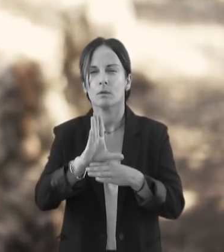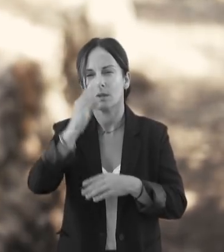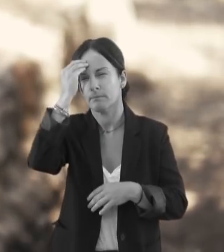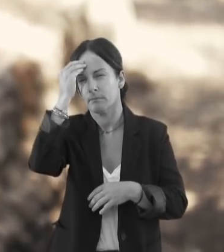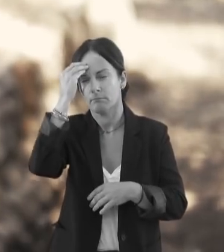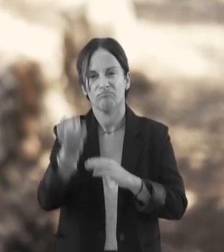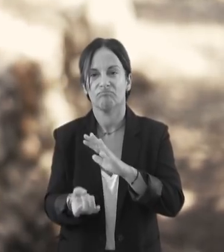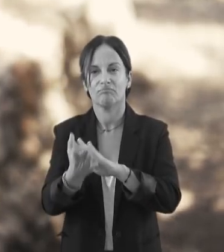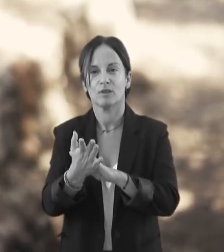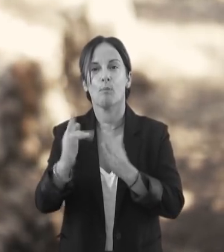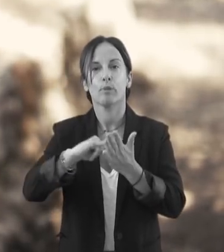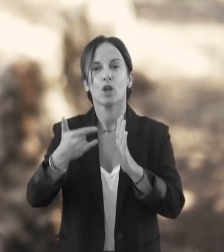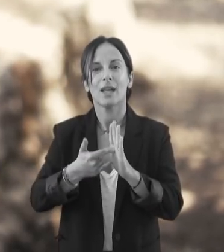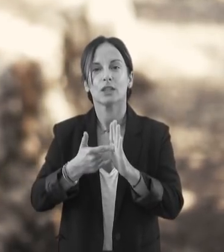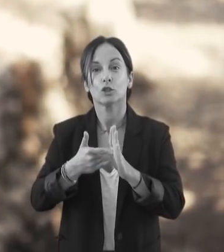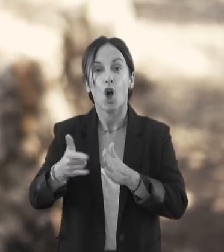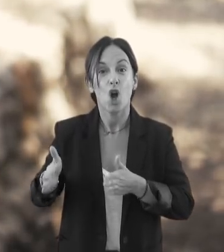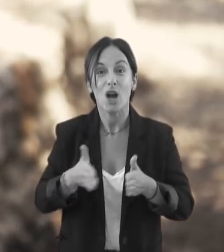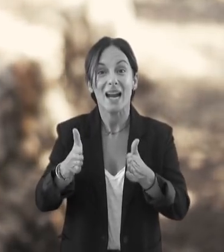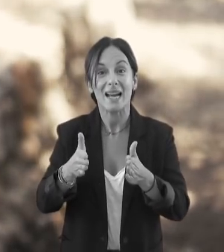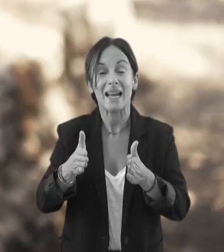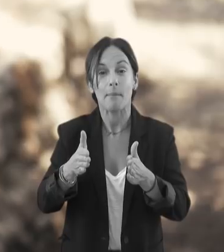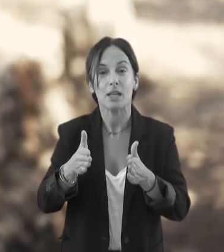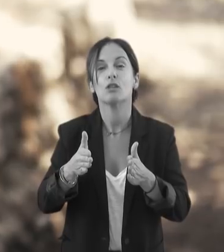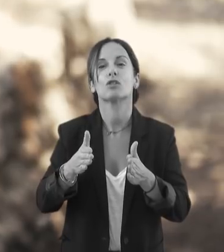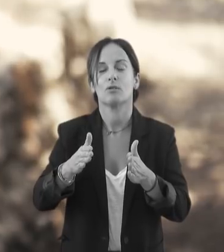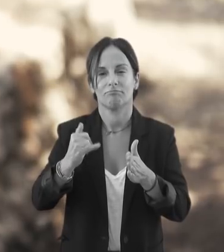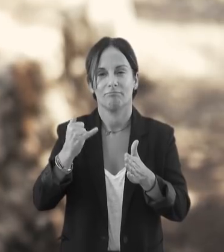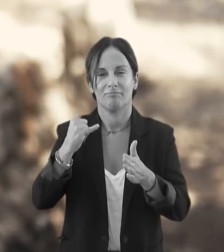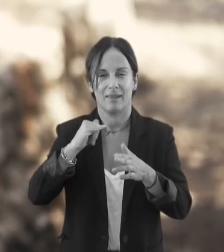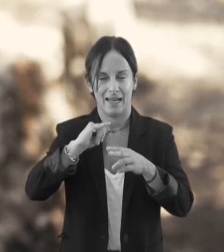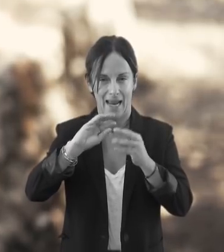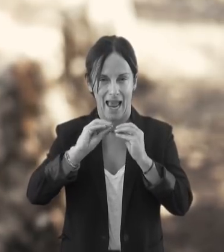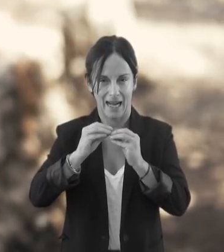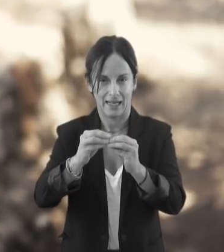margers no era elevada, no hi havia demanda. Ens trobàvem que els margers no tenien...